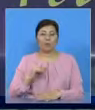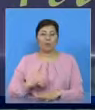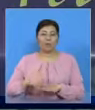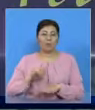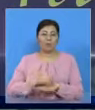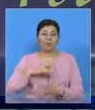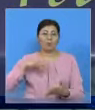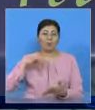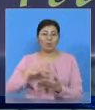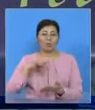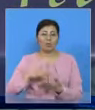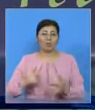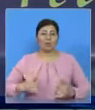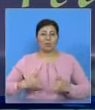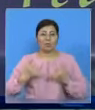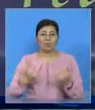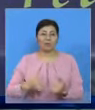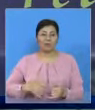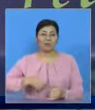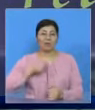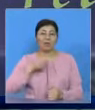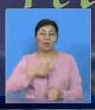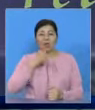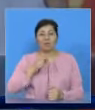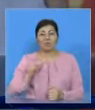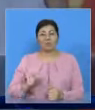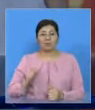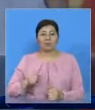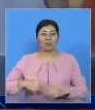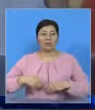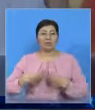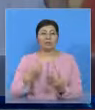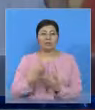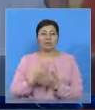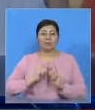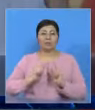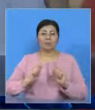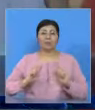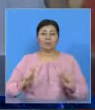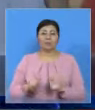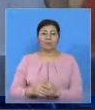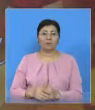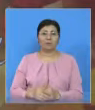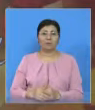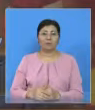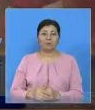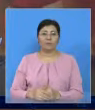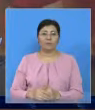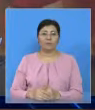города Схатшахаров поздравили старшее поколение и вручили им ценные подарки.